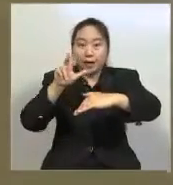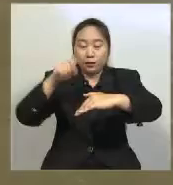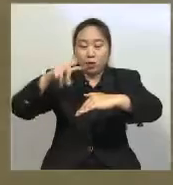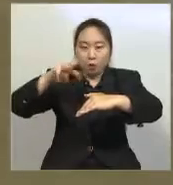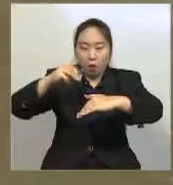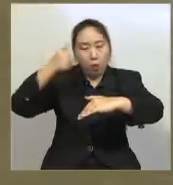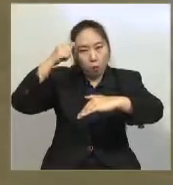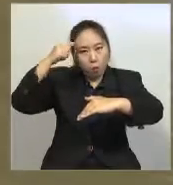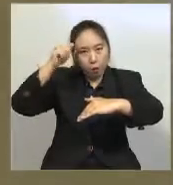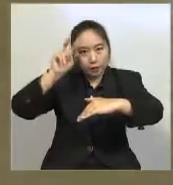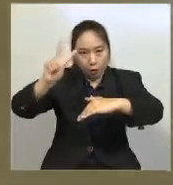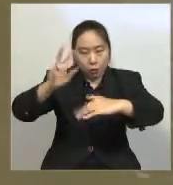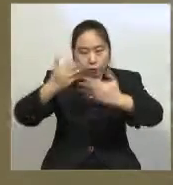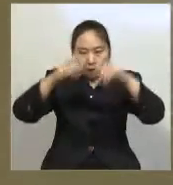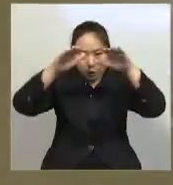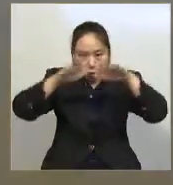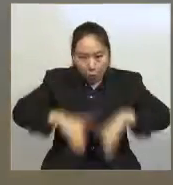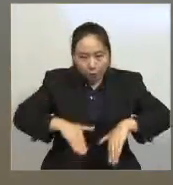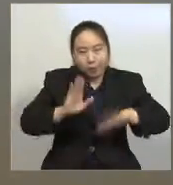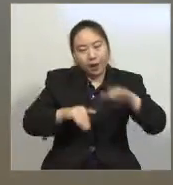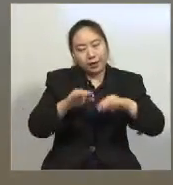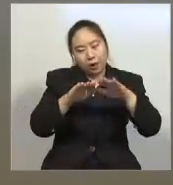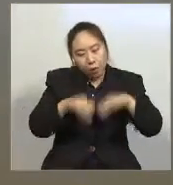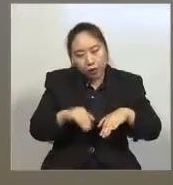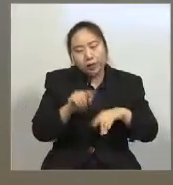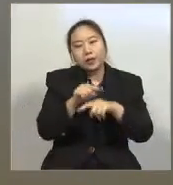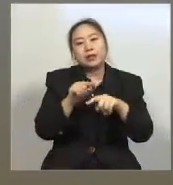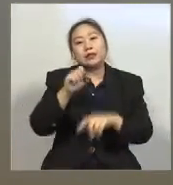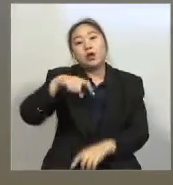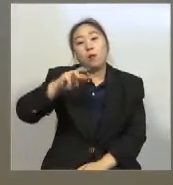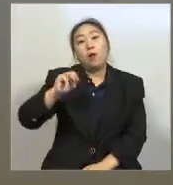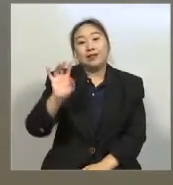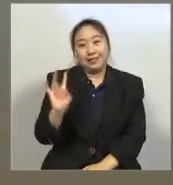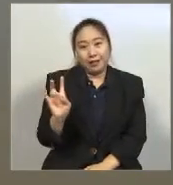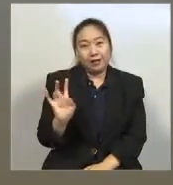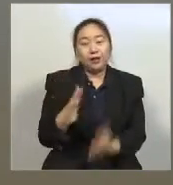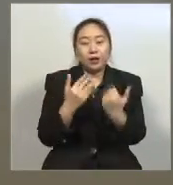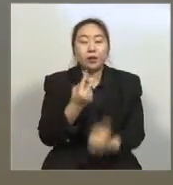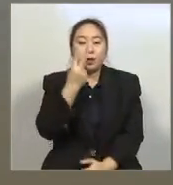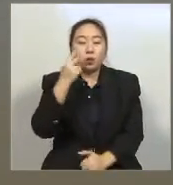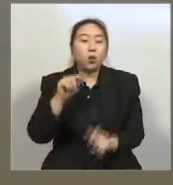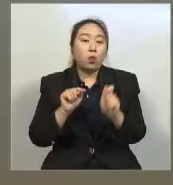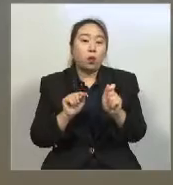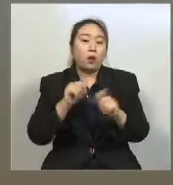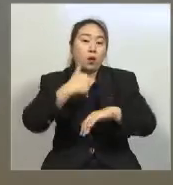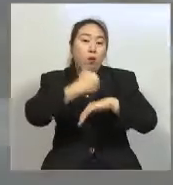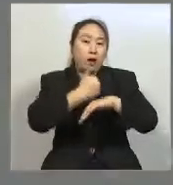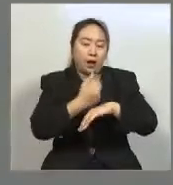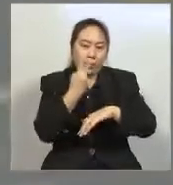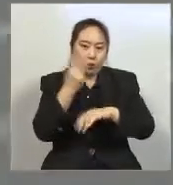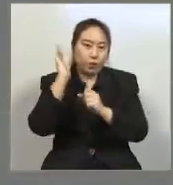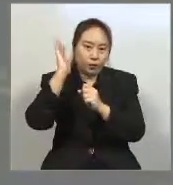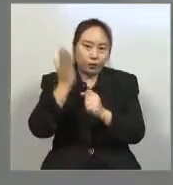รวม2วันตอนนี้ลดลงประมาณ7เซนติเมตรนะคะเราไปฟังคำยืนยันจากทางนายอำเภอพิบูลมังสาหารกัน